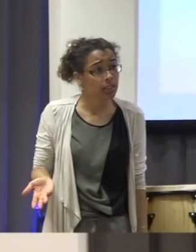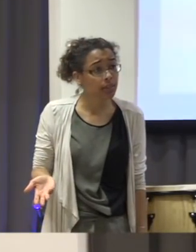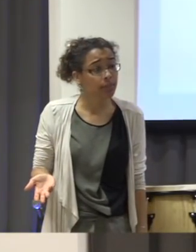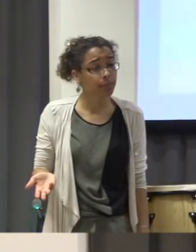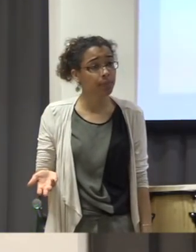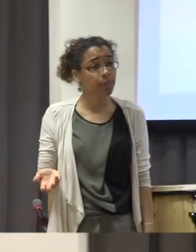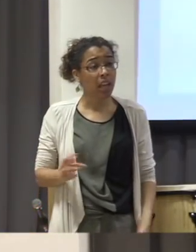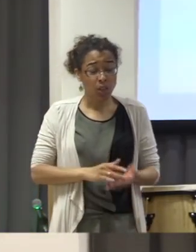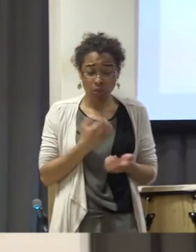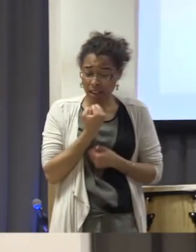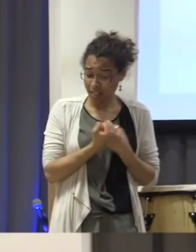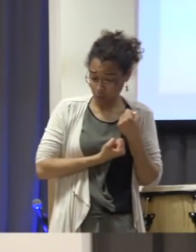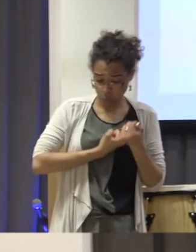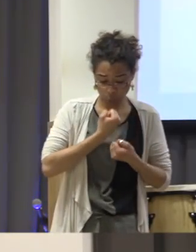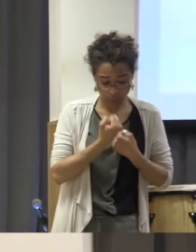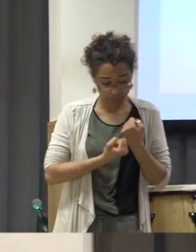Toute souffrance